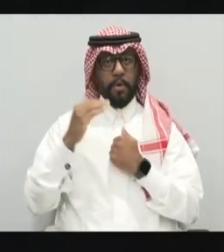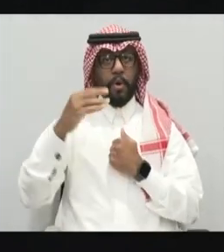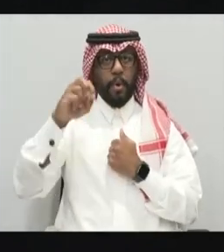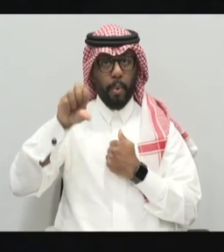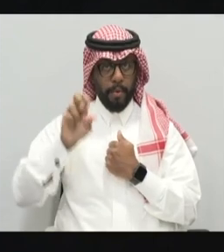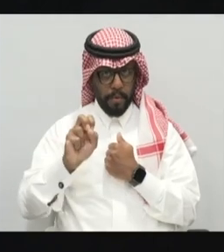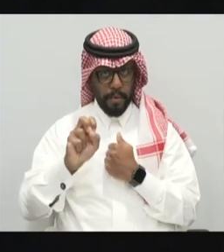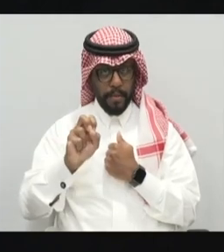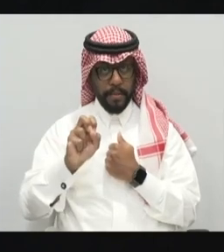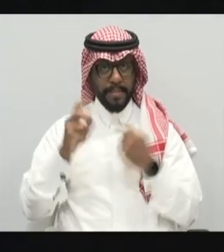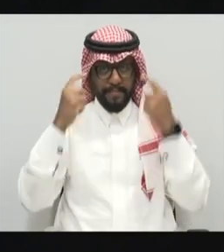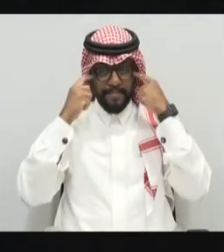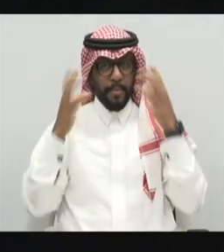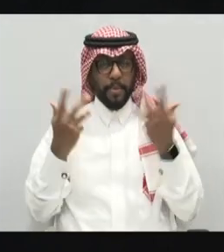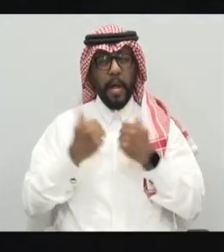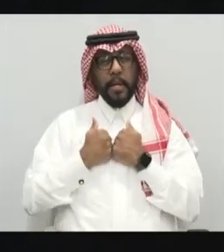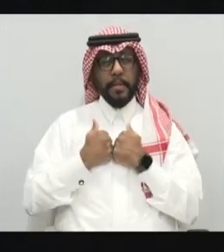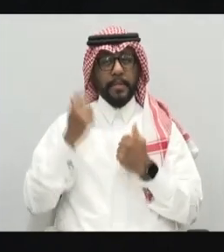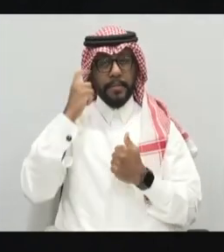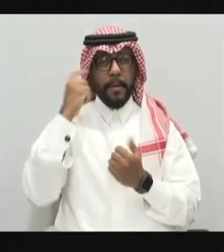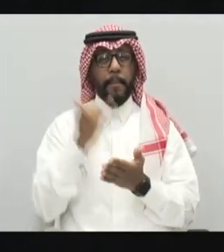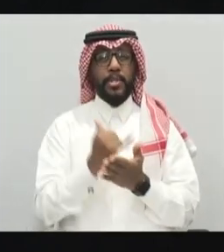عرفوا عرفيه المسؤوليه